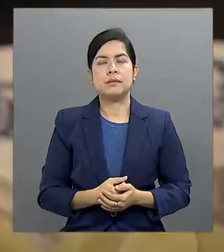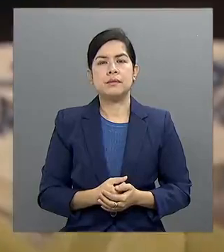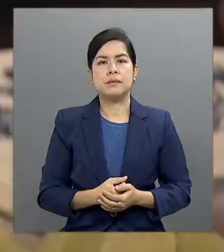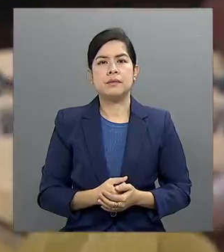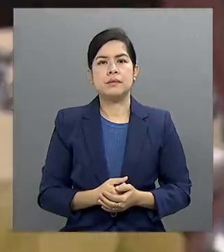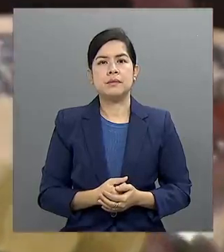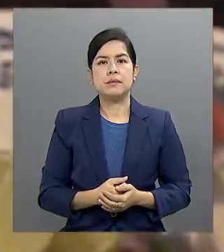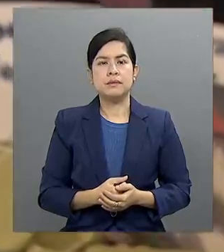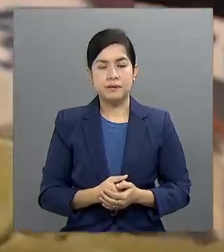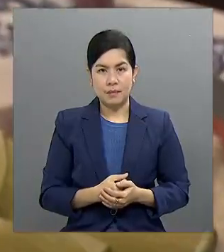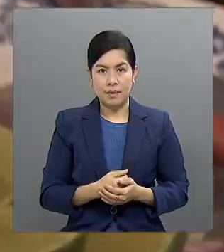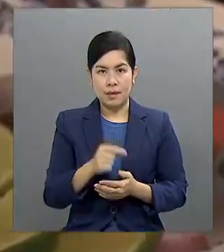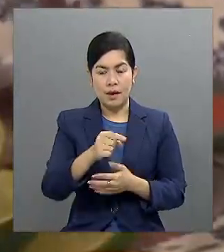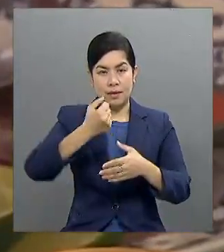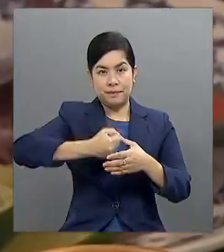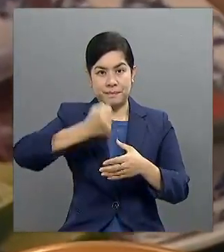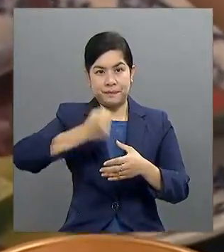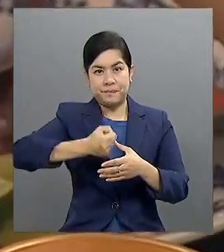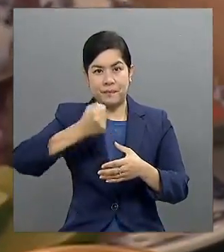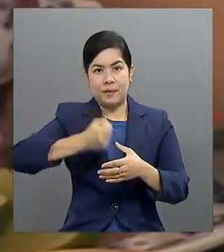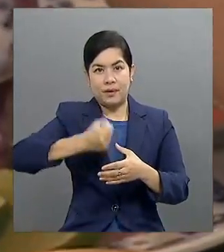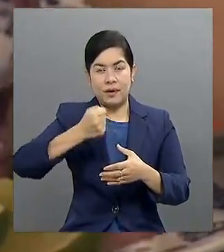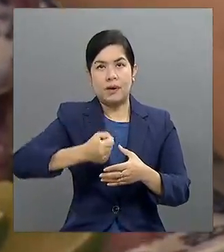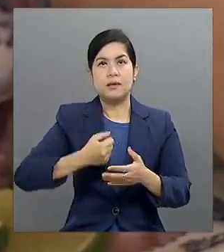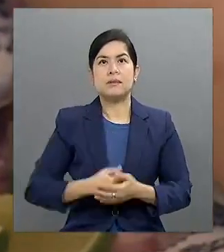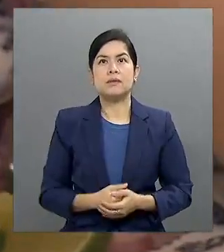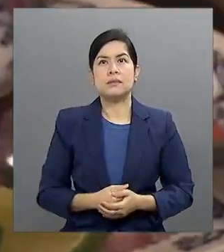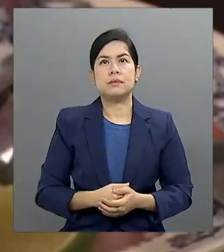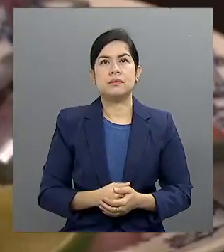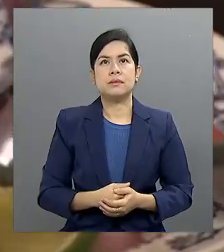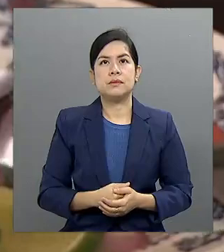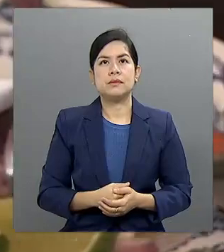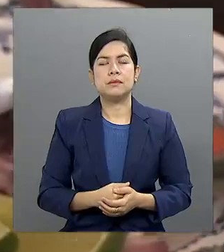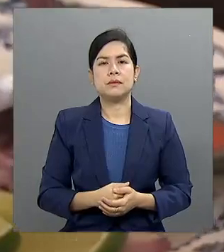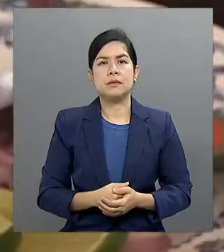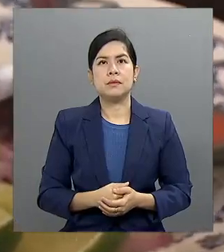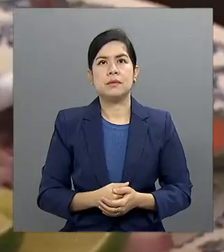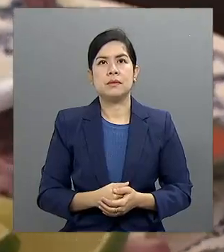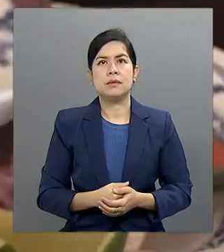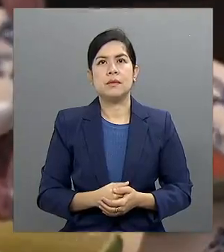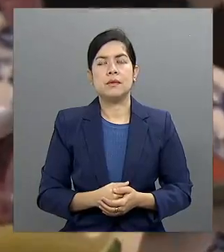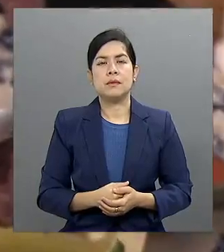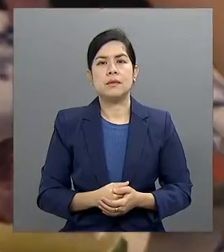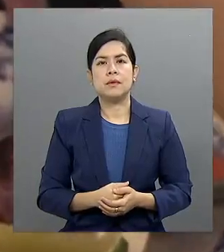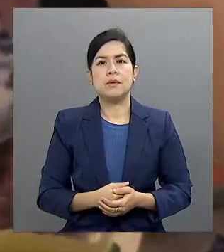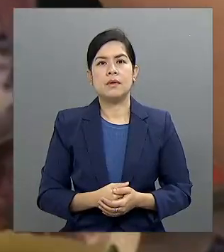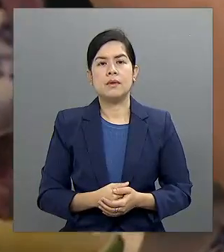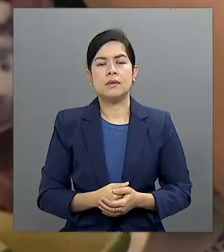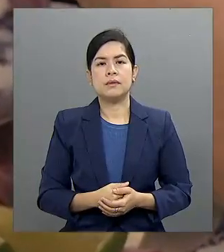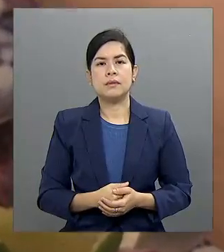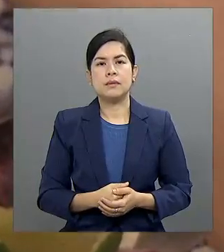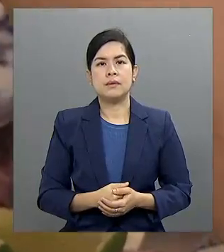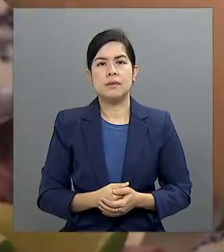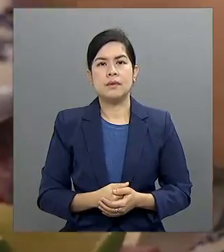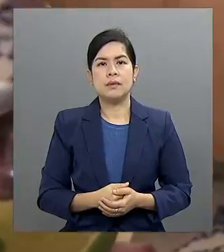เด็น ตั้งแต่ยืนตำเนี่ย มันไม่สะดวกขอโทษนะคะ เอาเลยค่ะ อย่างนี้เลยค ่ ะ แต่ใส่ถุงมือไม่เป็นไร แล้วค่ะ